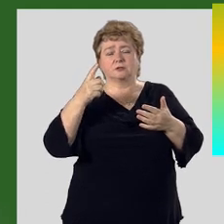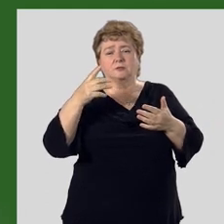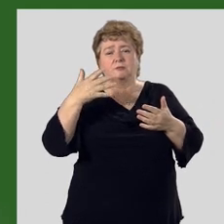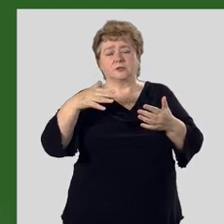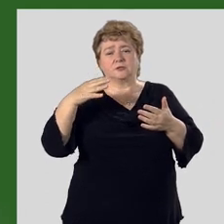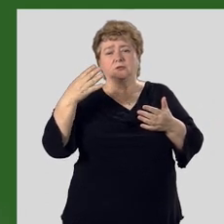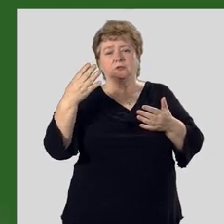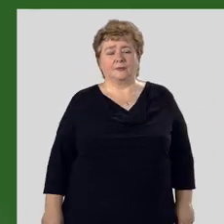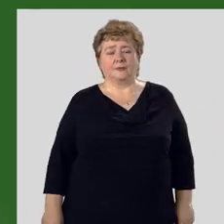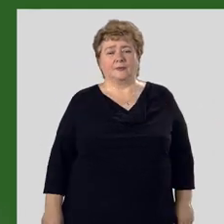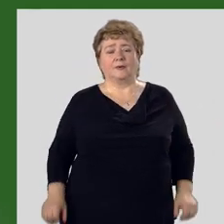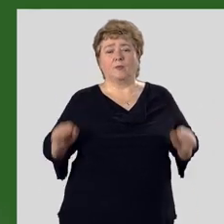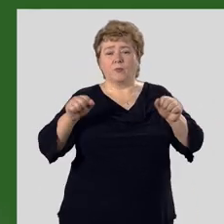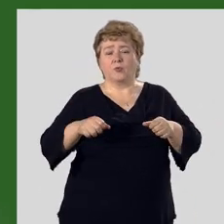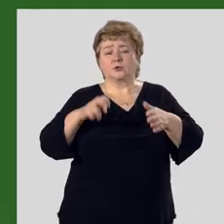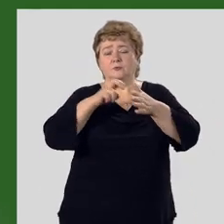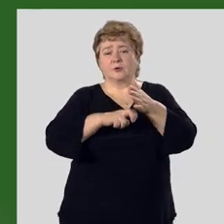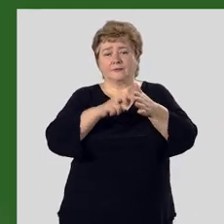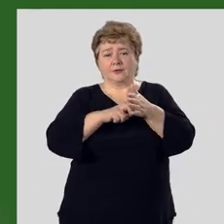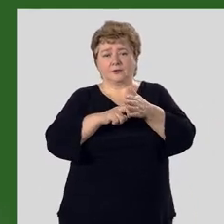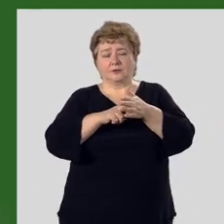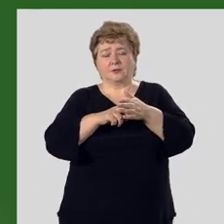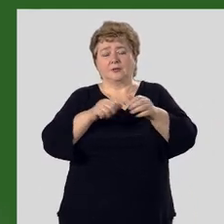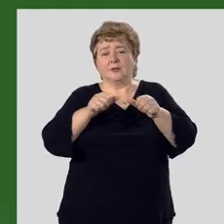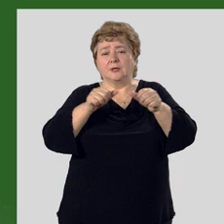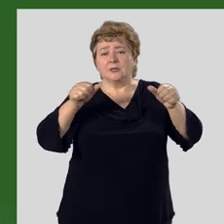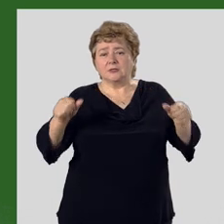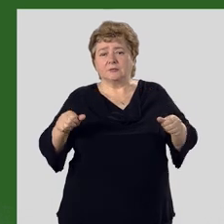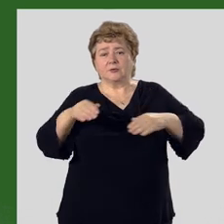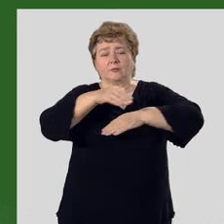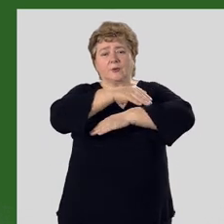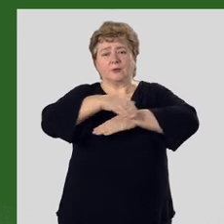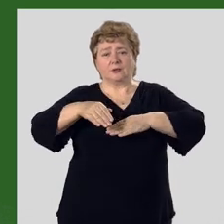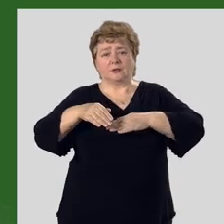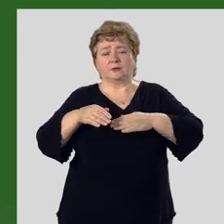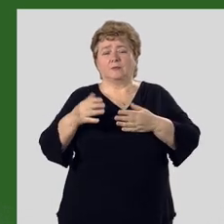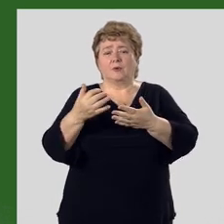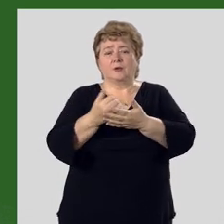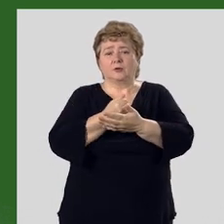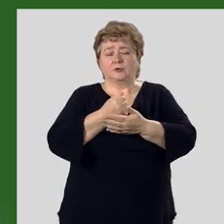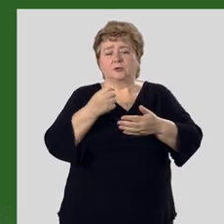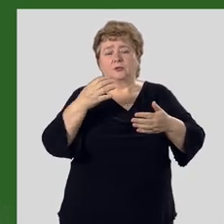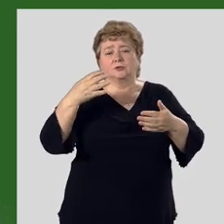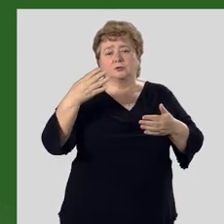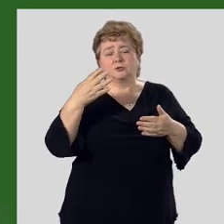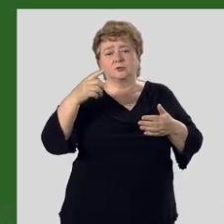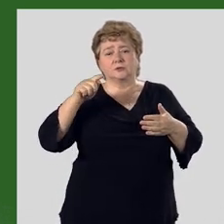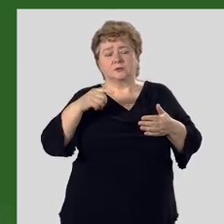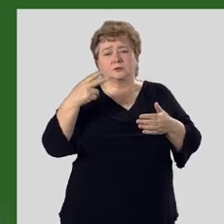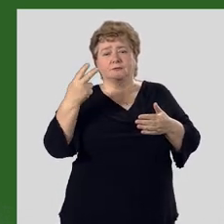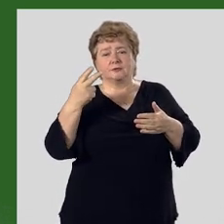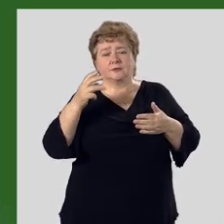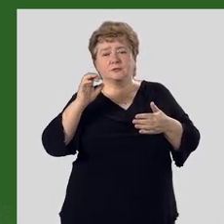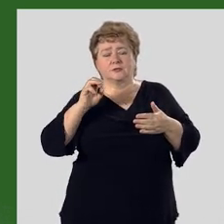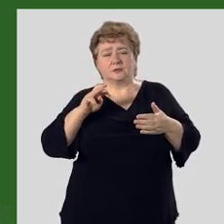1054 километра. Можем проверить. Измерив по линейке, получается